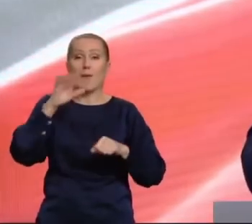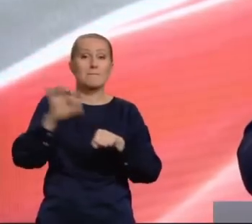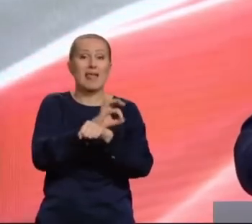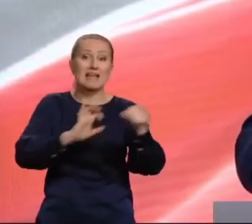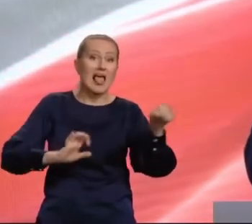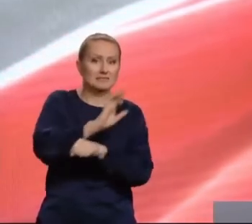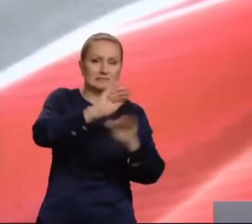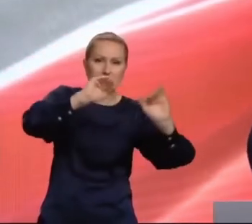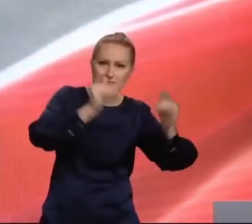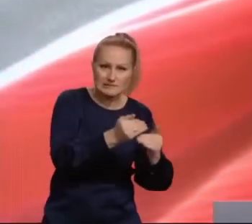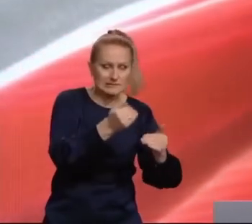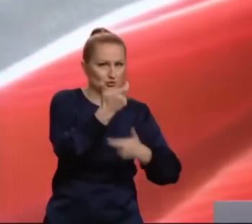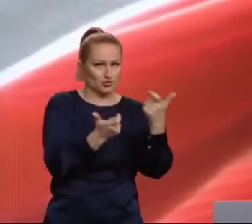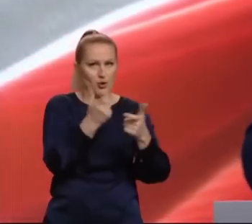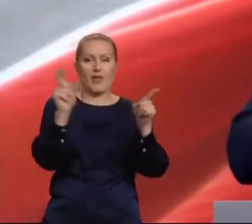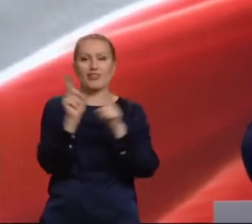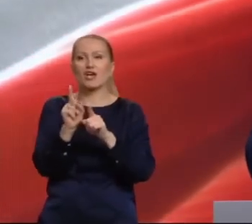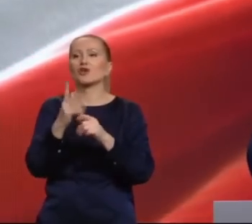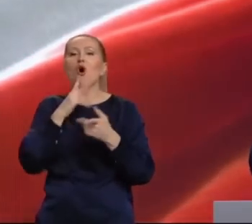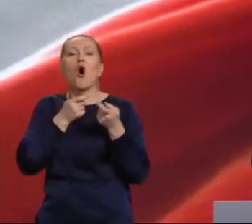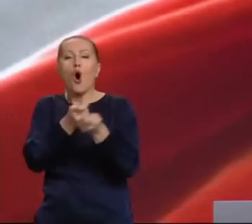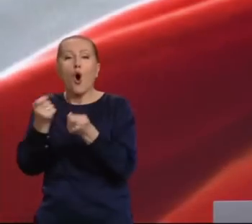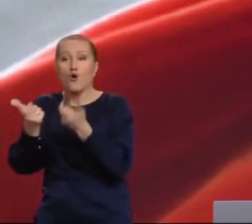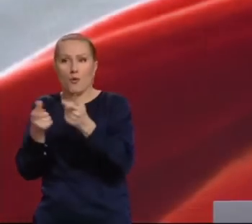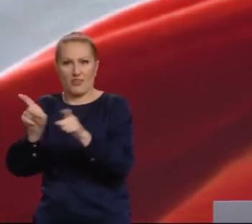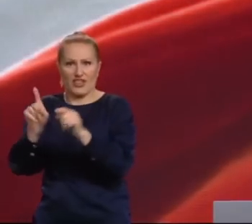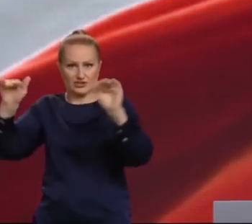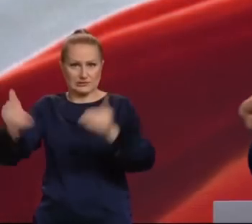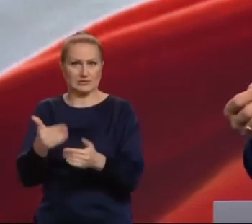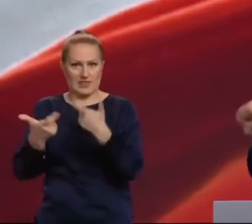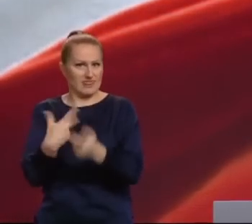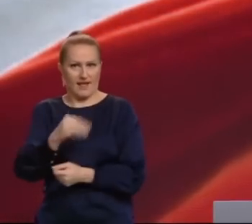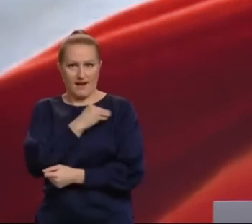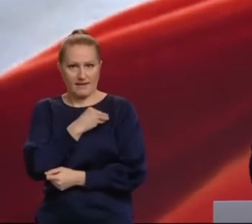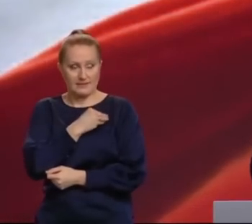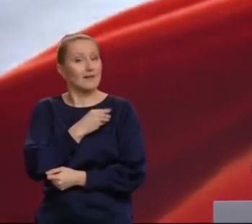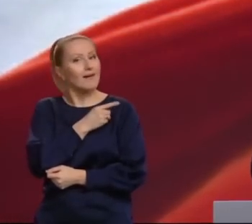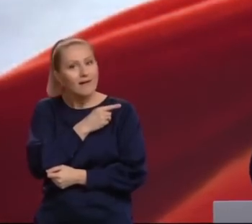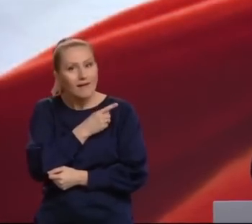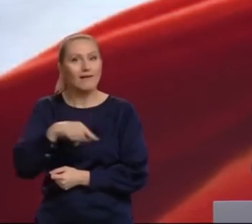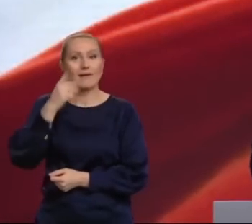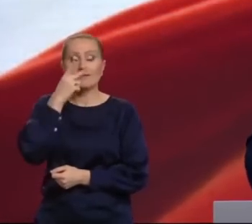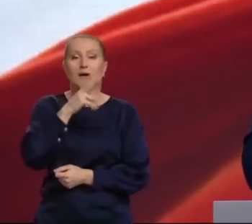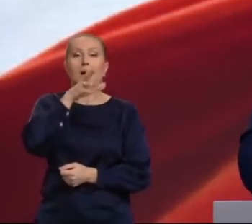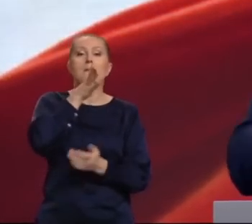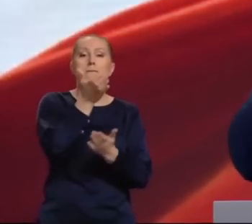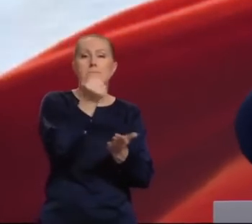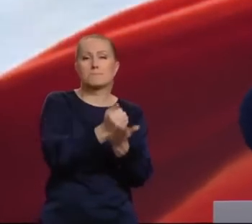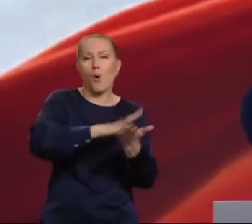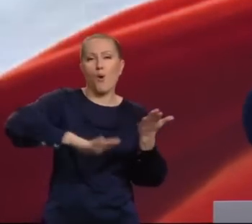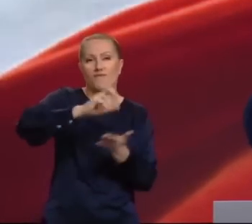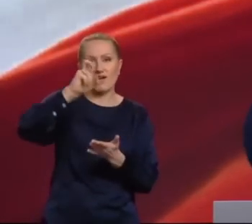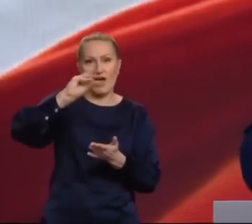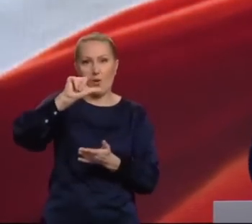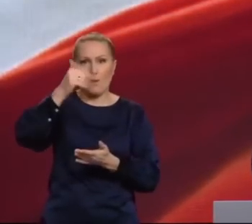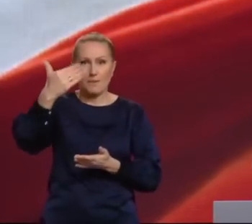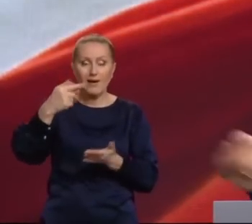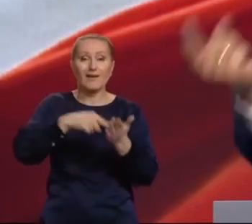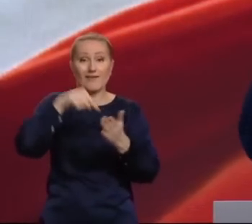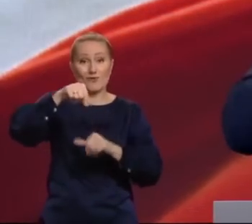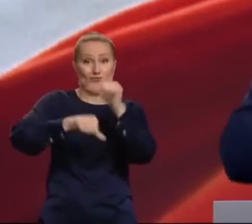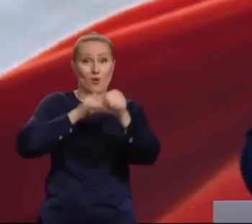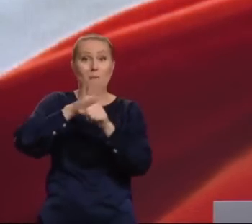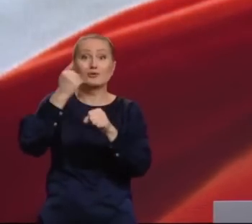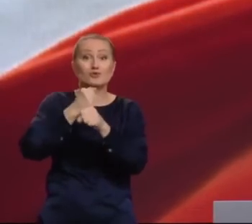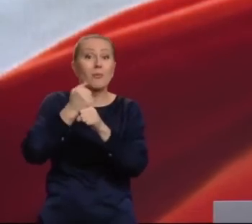próba delegalizacji części hodowli. No nie ma co się dziwić, że ostatecznie kończy tak, że w powiecie chełmskim bezrobocie wynosi w tym roku 14%,